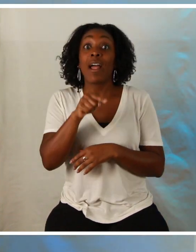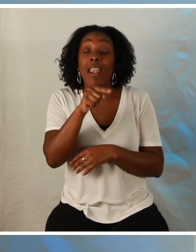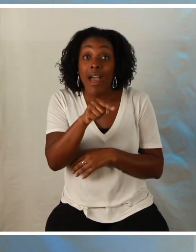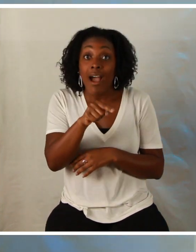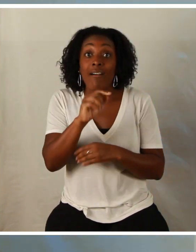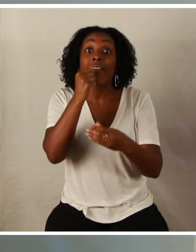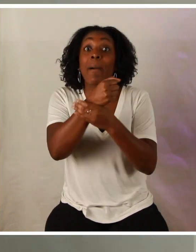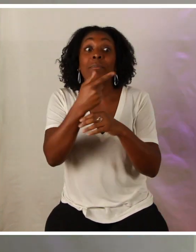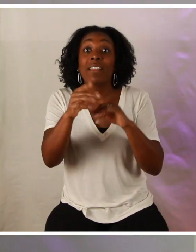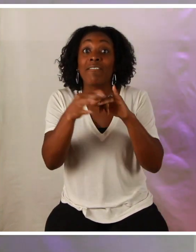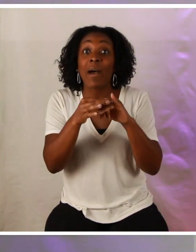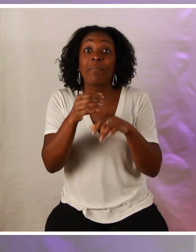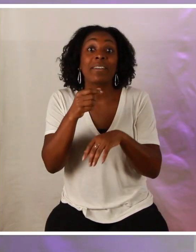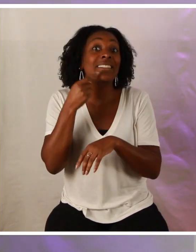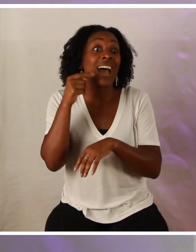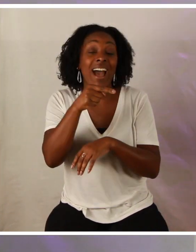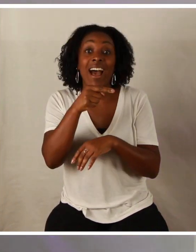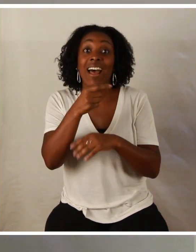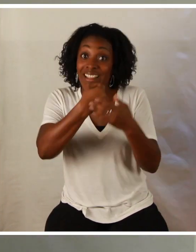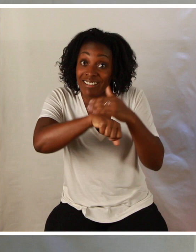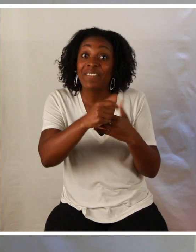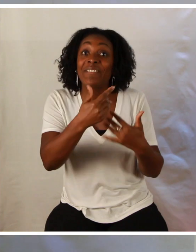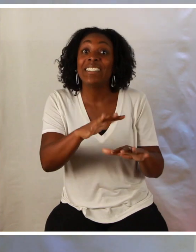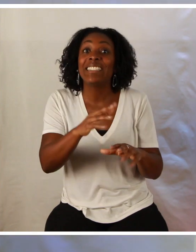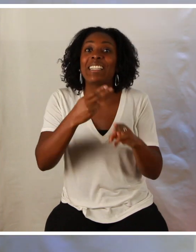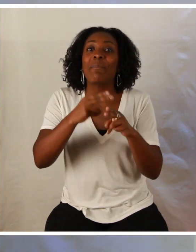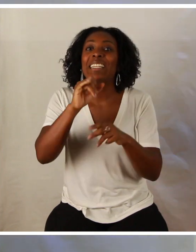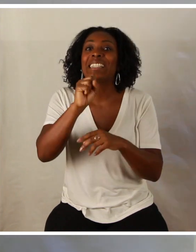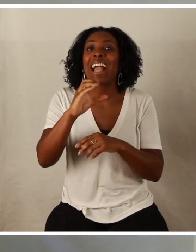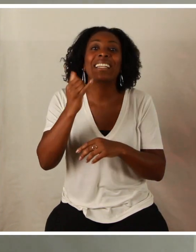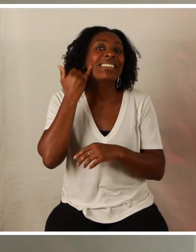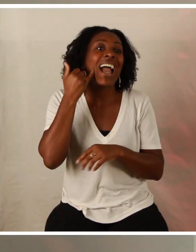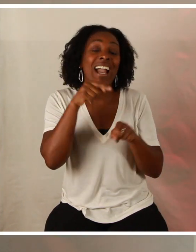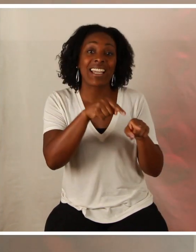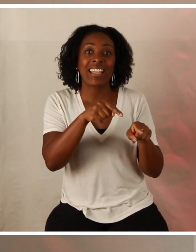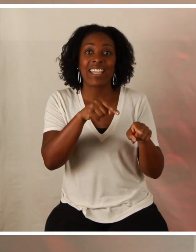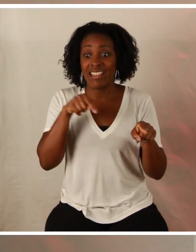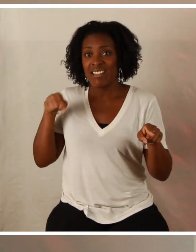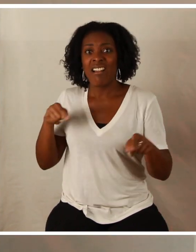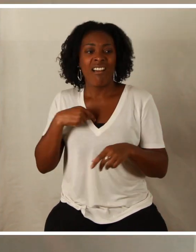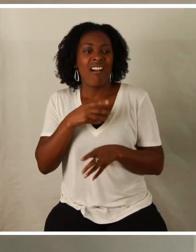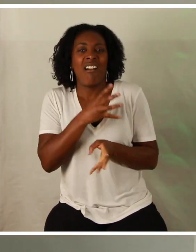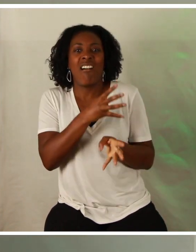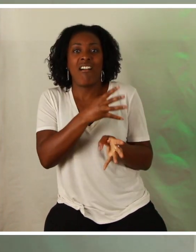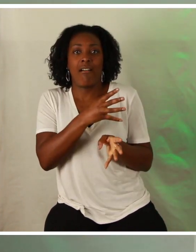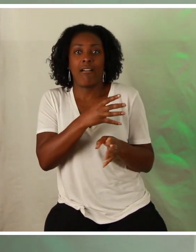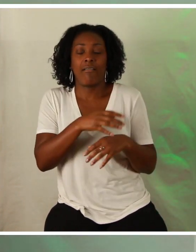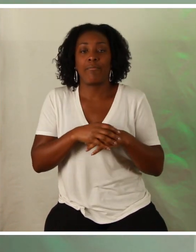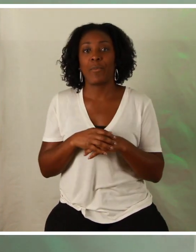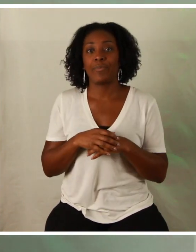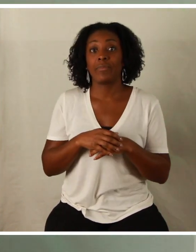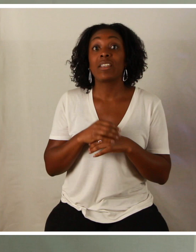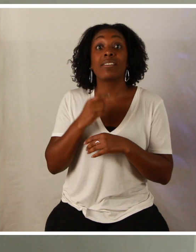Bible nous dit qu'il a ri. Et en fait, tous ces événements ont fait que Sarah a demandé à Abraham de